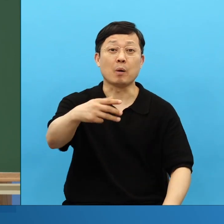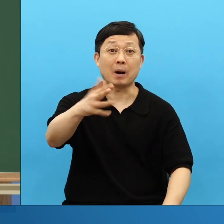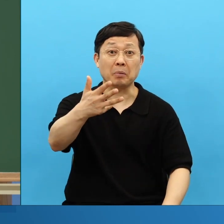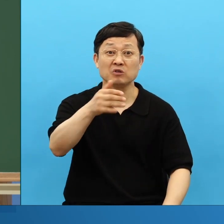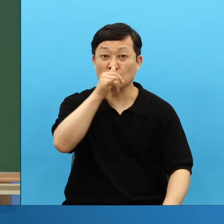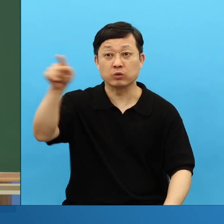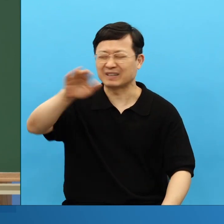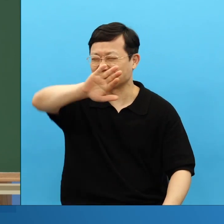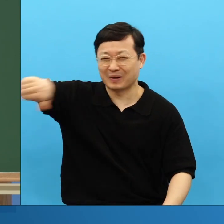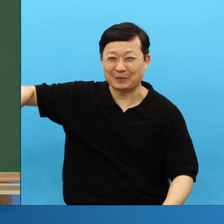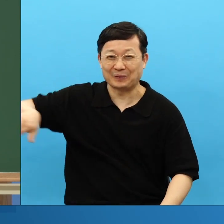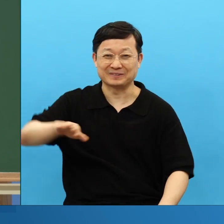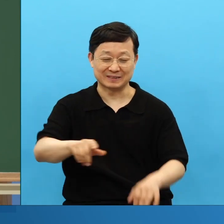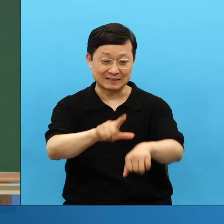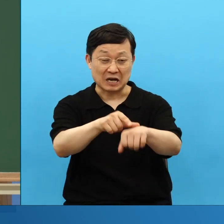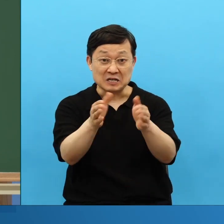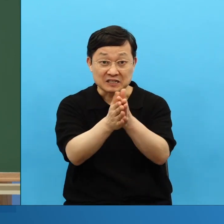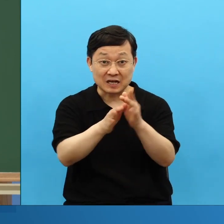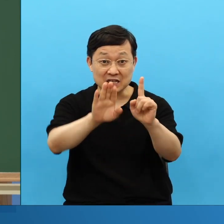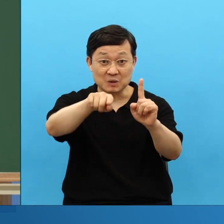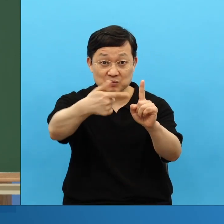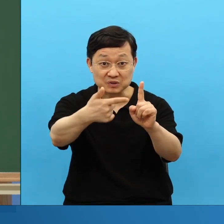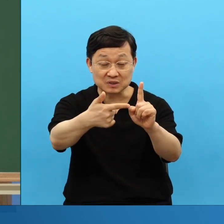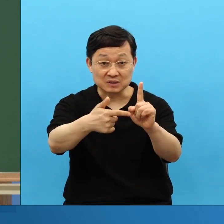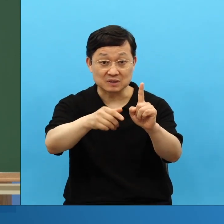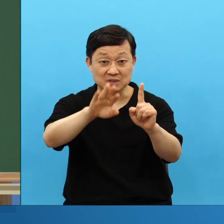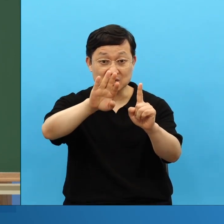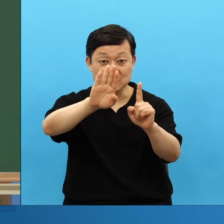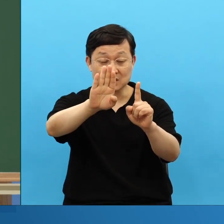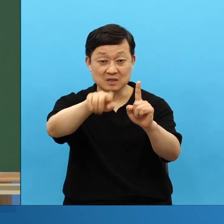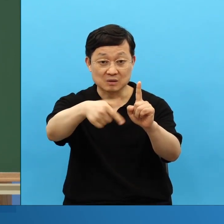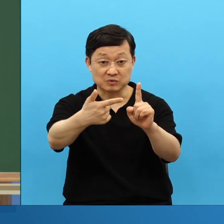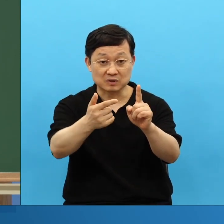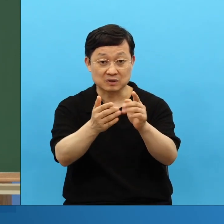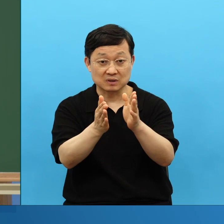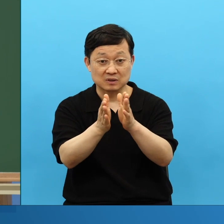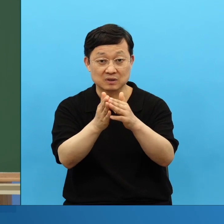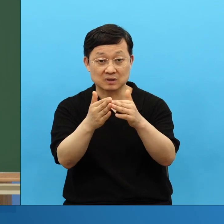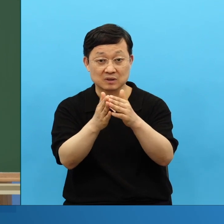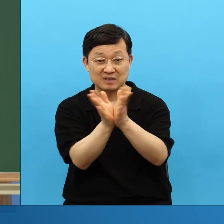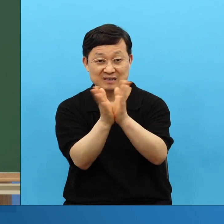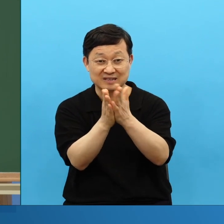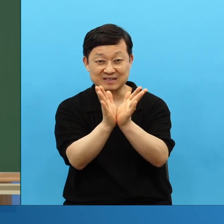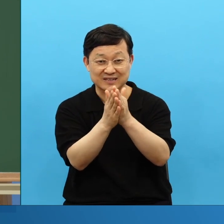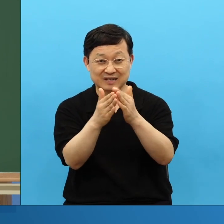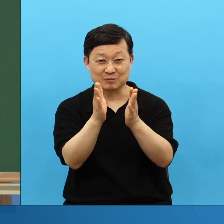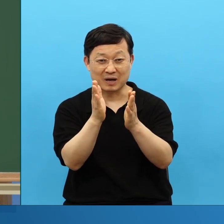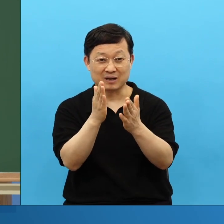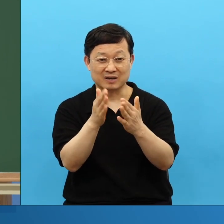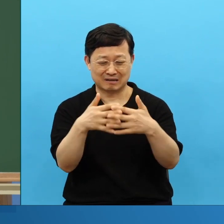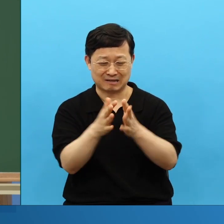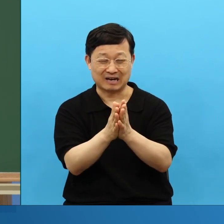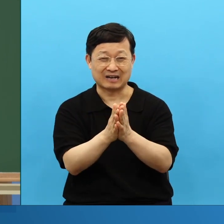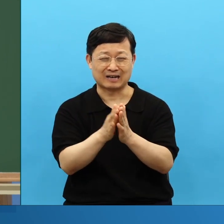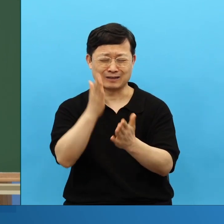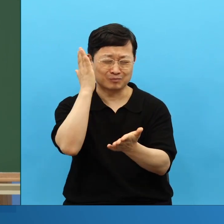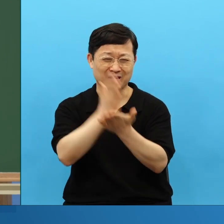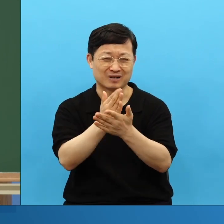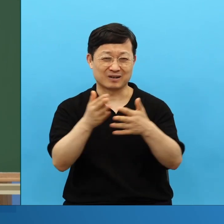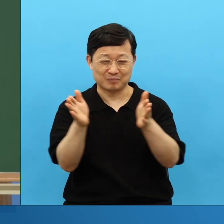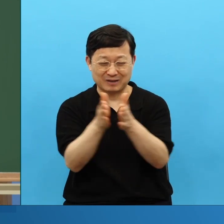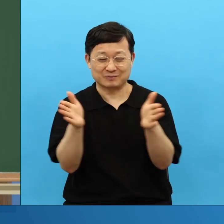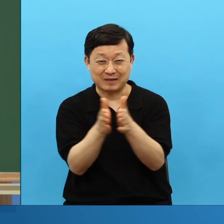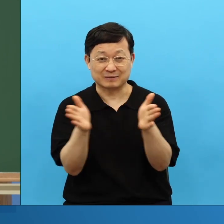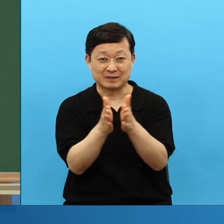시간을 시작해서 여러분이 박수를 이런 박수 말고 이런 박수 막 1000번 쳐더라고요.